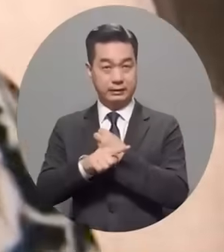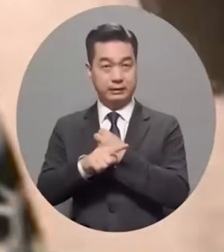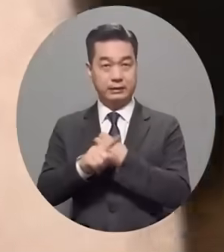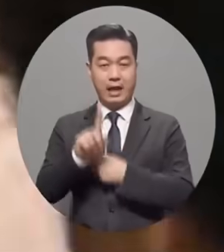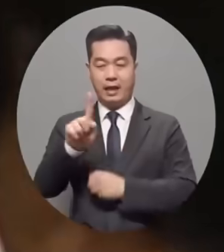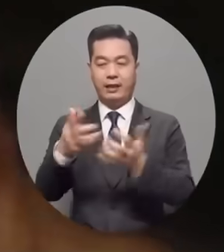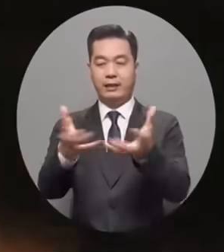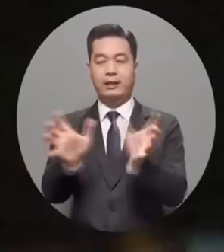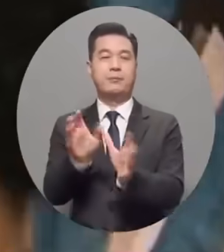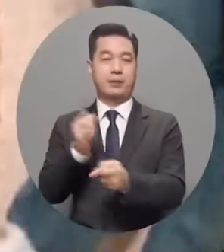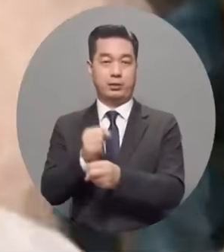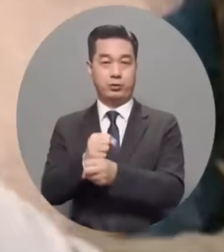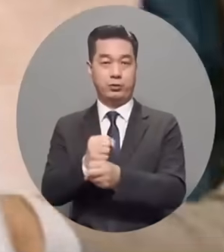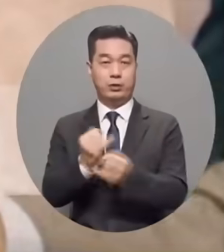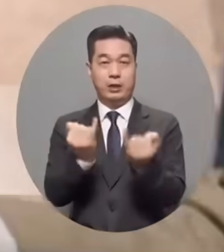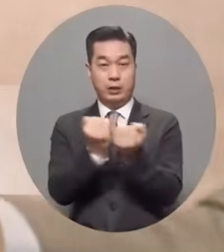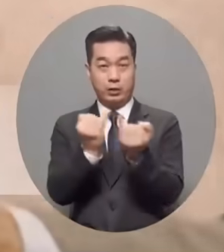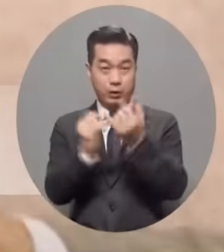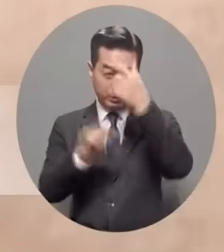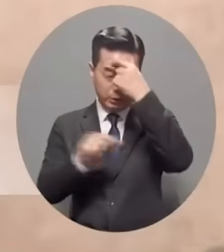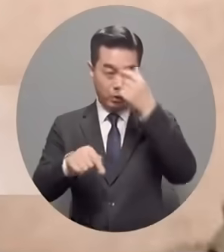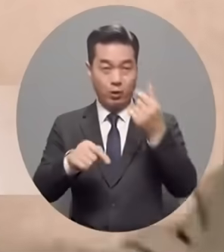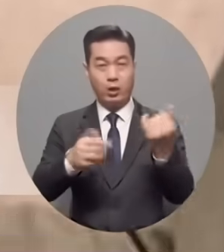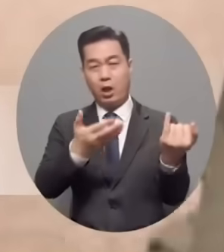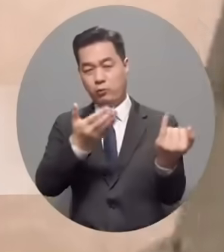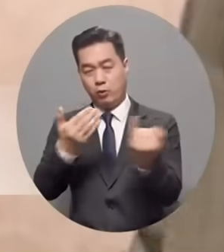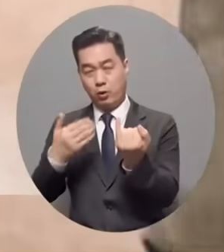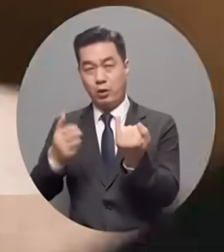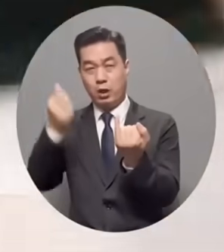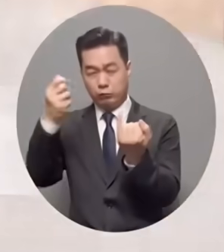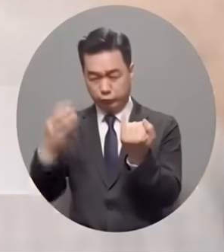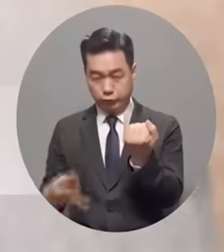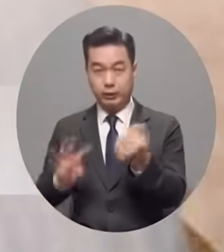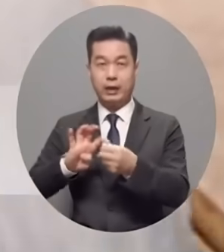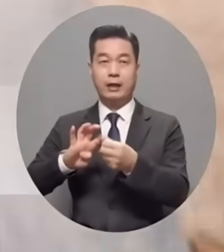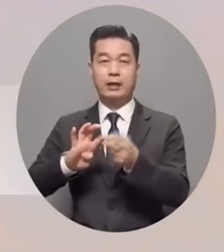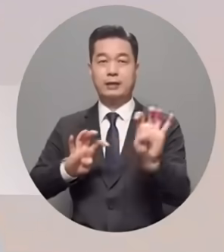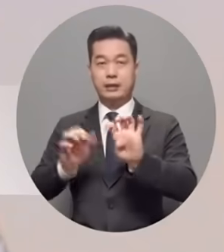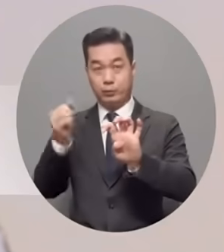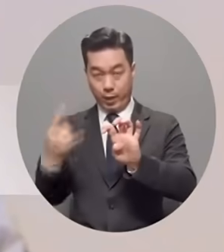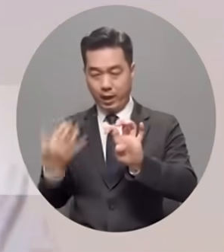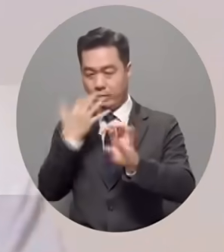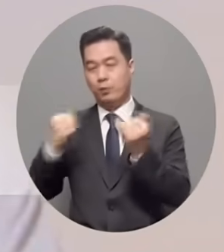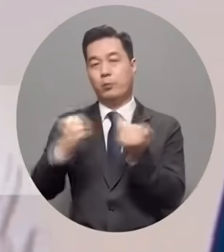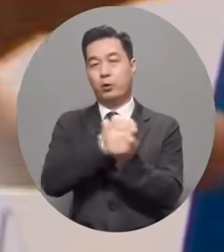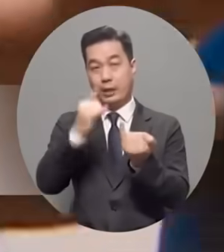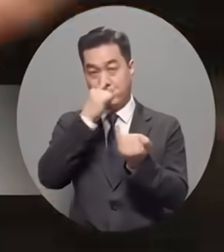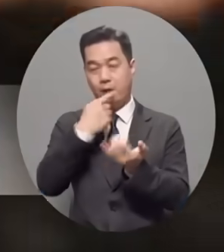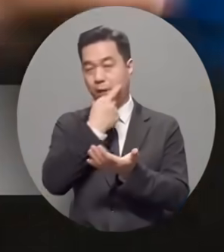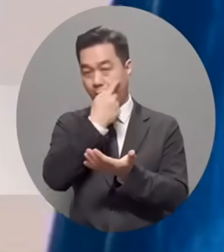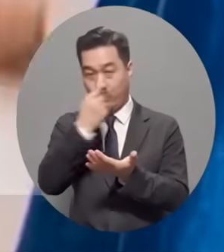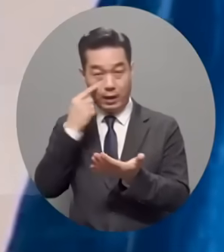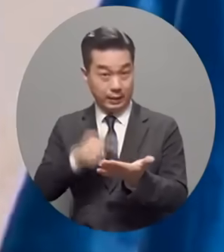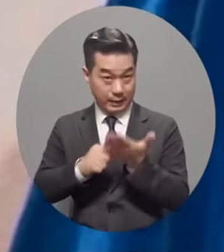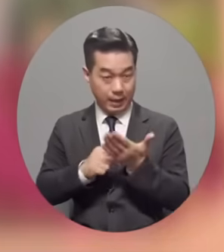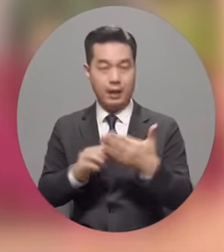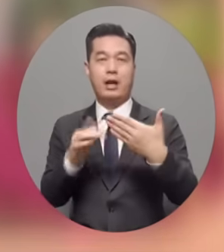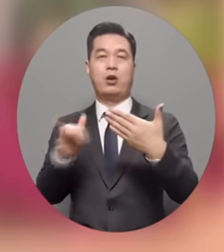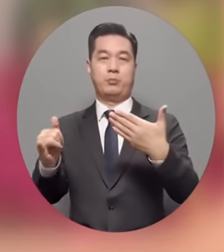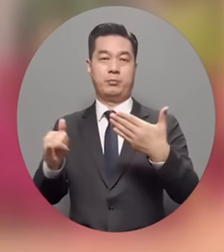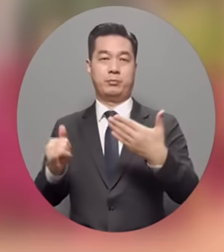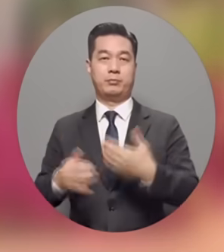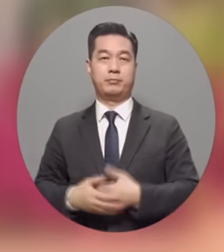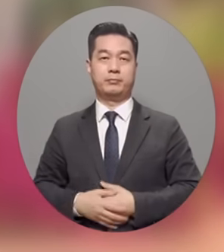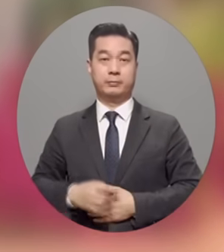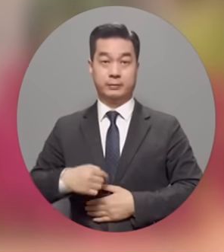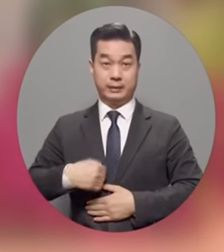만들고 여성 신도들을 기도처로 불러 수년 동안 40여 차례 성폭행했는데 확인된 피해자만 9명에 달합니다.